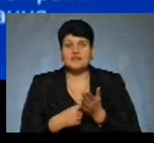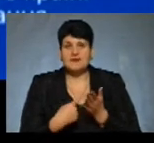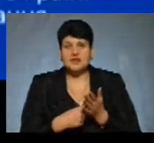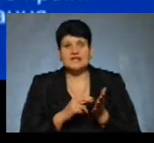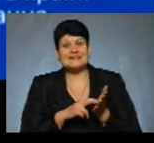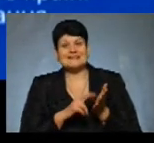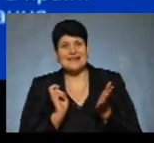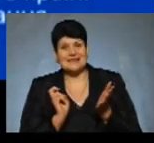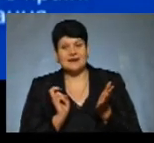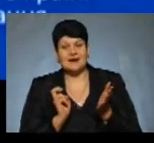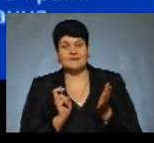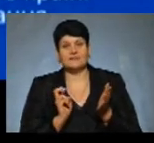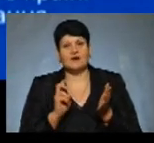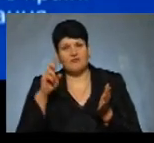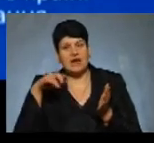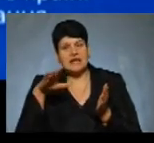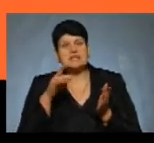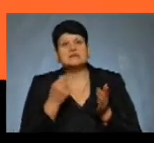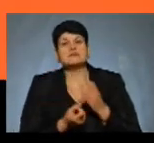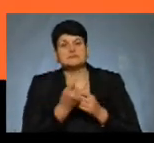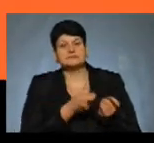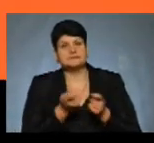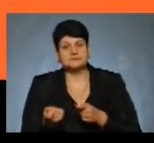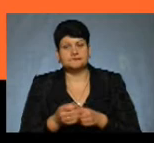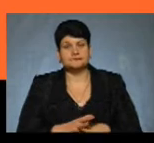з реєстрації в країні, де його придбали.